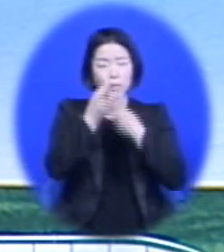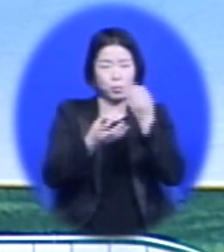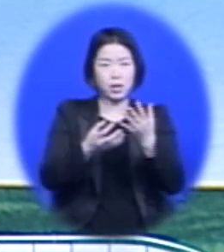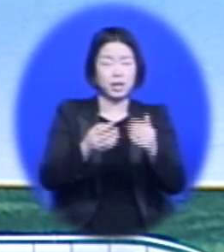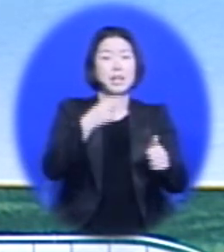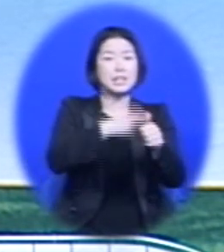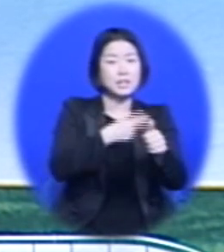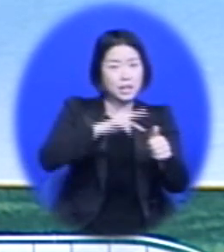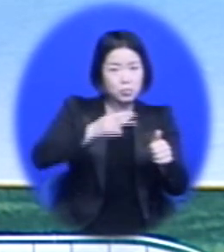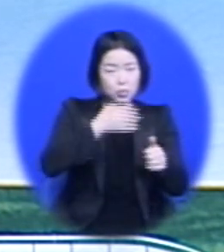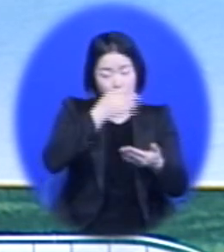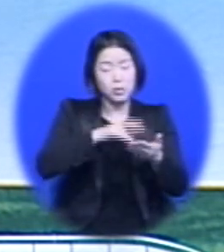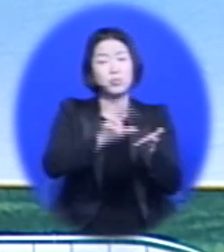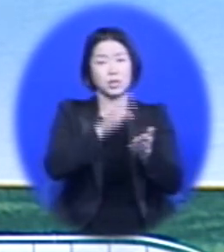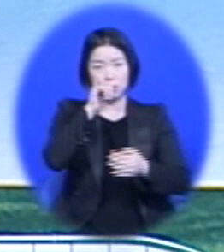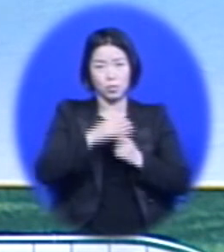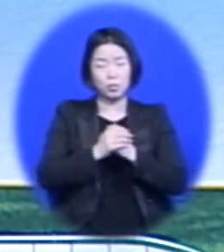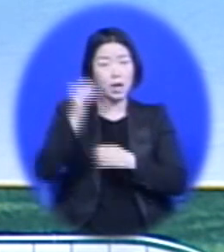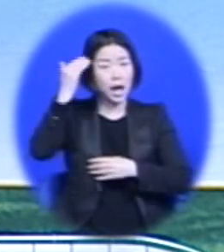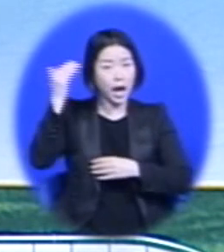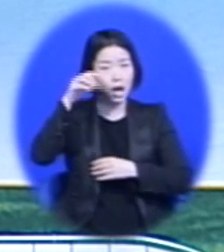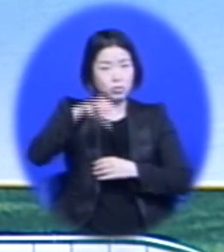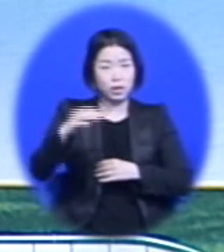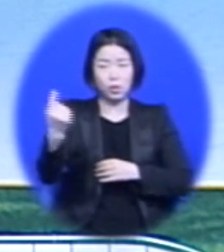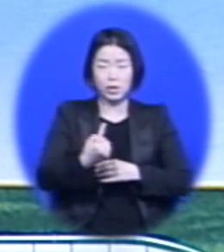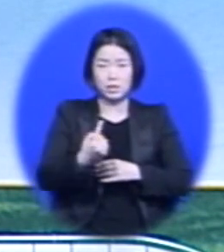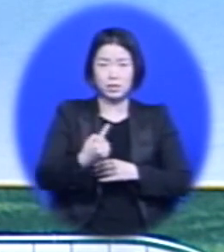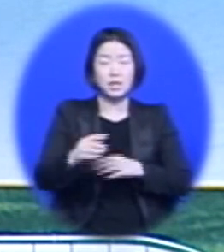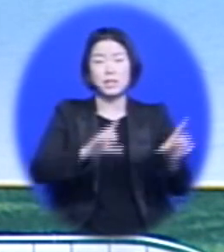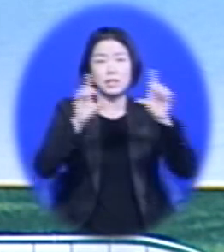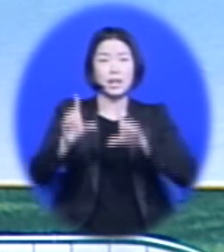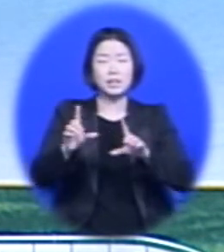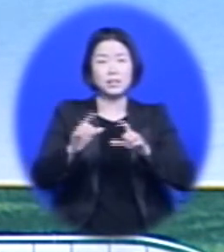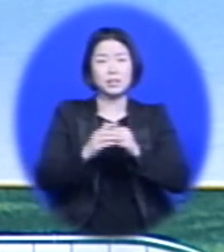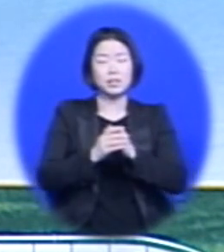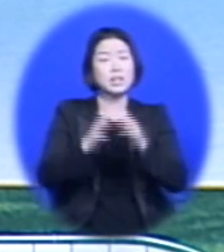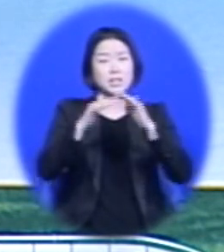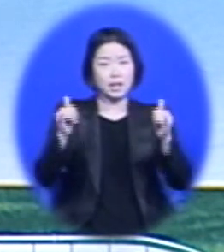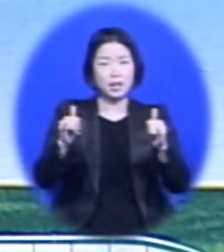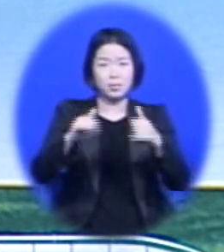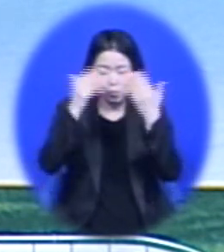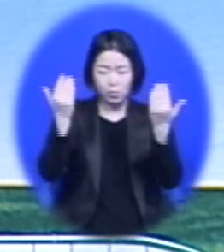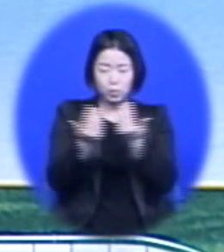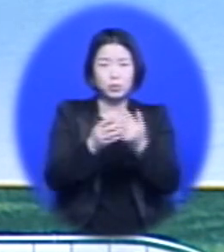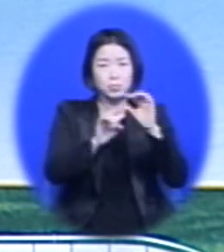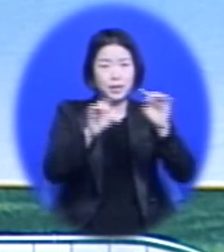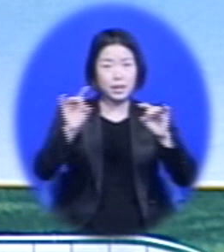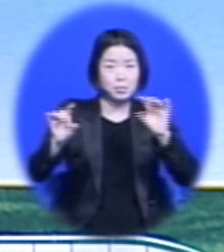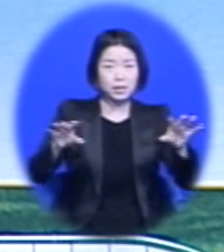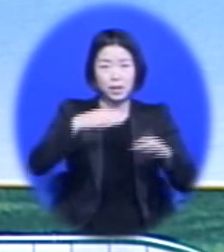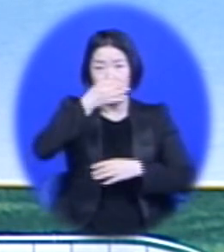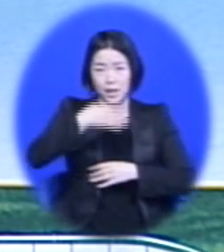선생님들도 힘든 문제가 있고 한국에 와서 지내는 여기 사람들 다 나름대로 힘든 문제들이